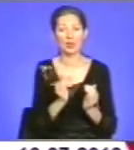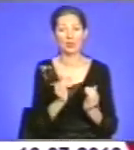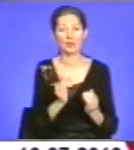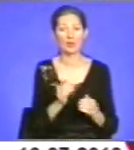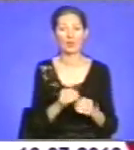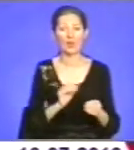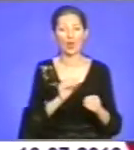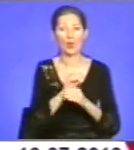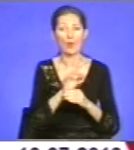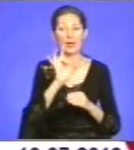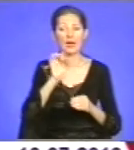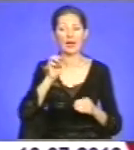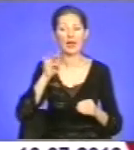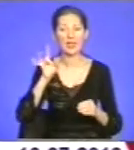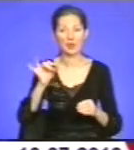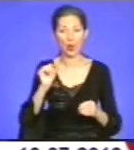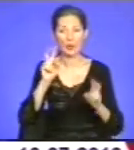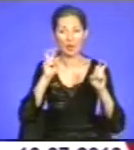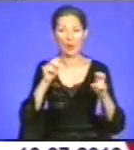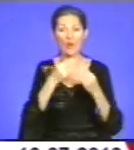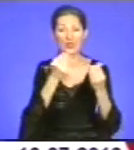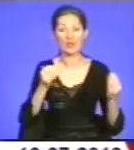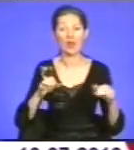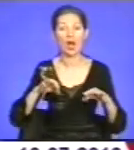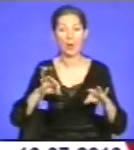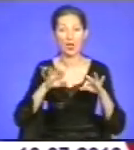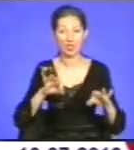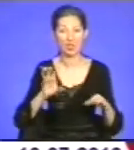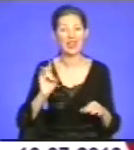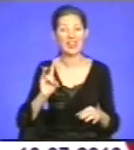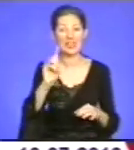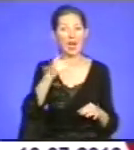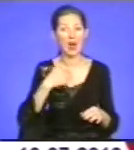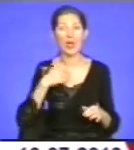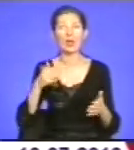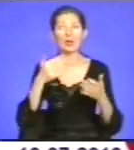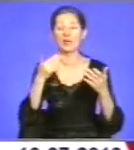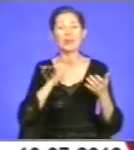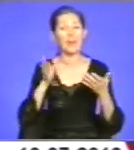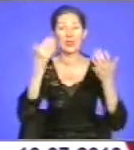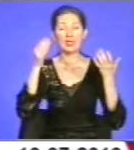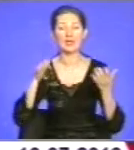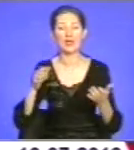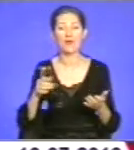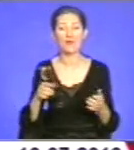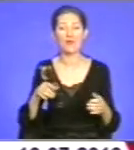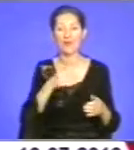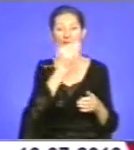Доповнила ретро-тематику виставка автомобілів. На літаках ми не піднялися в небо, проте на авто марки